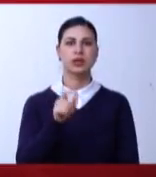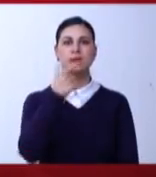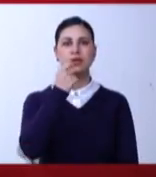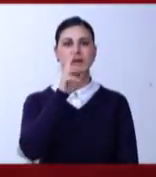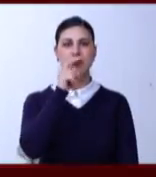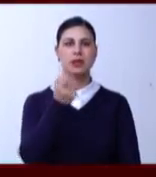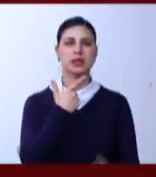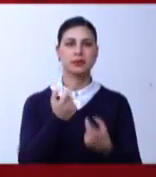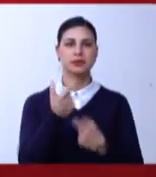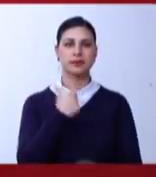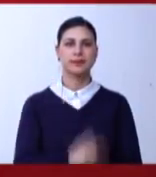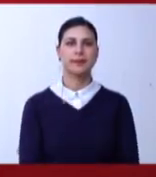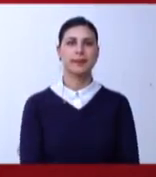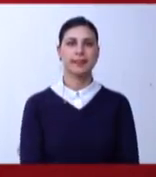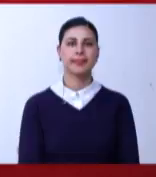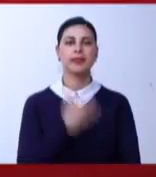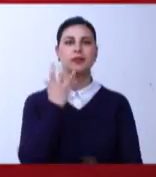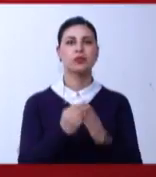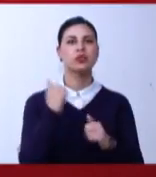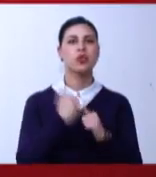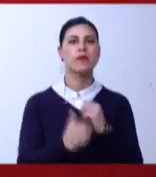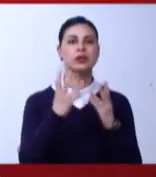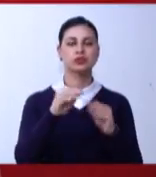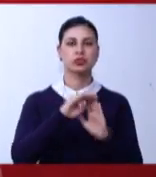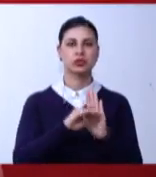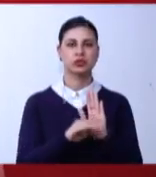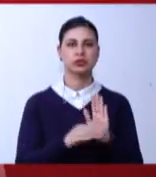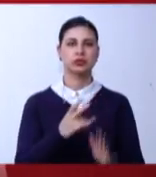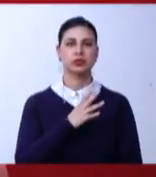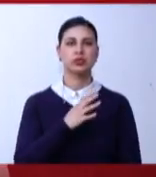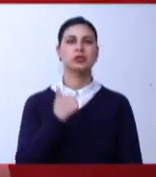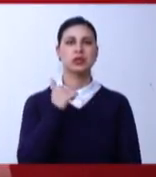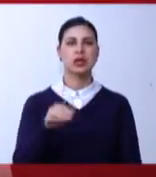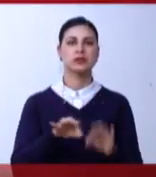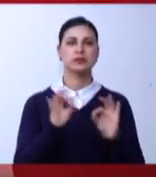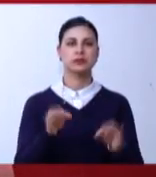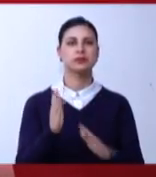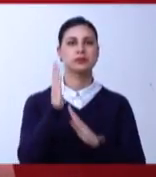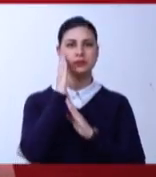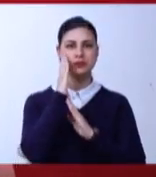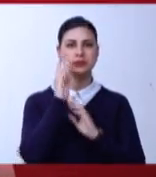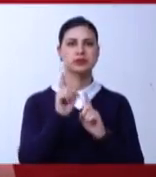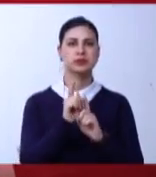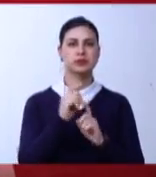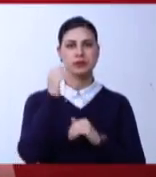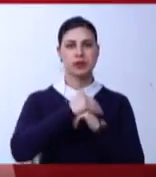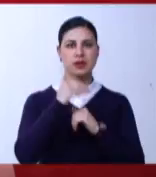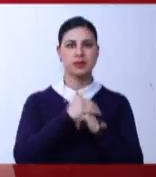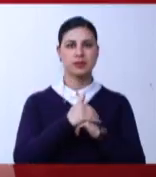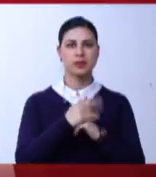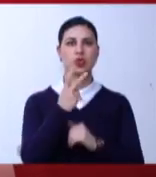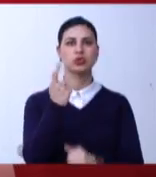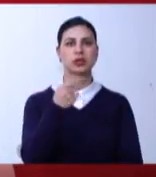მოხმარება. მოაწესრიგეთ თქვენი ყოველდღიური რეჟიმი. სრულფასოვანი ძილი 7-8 საათის განმავლობაში.